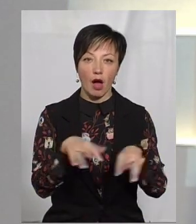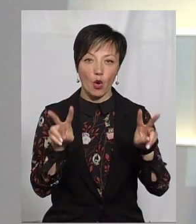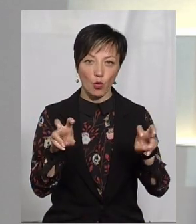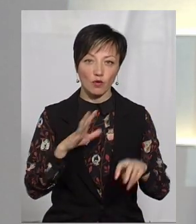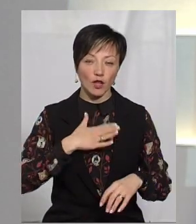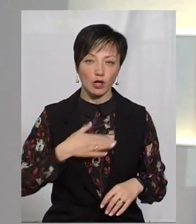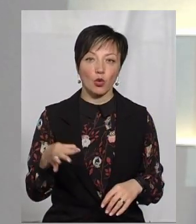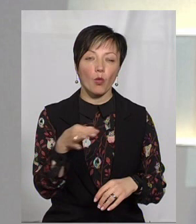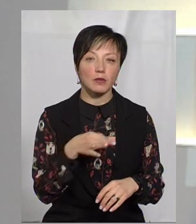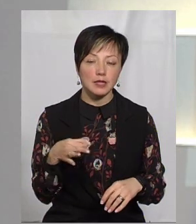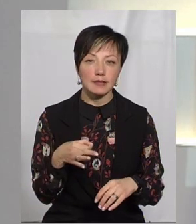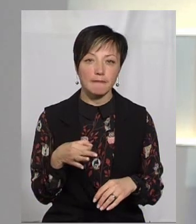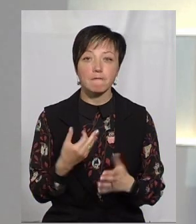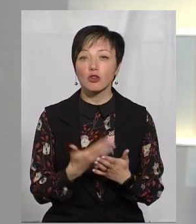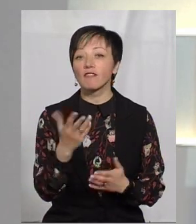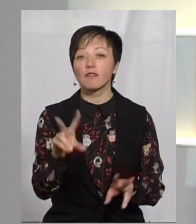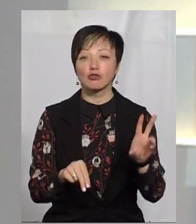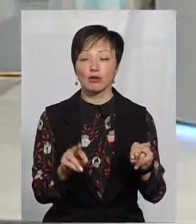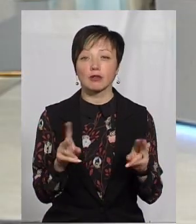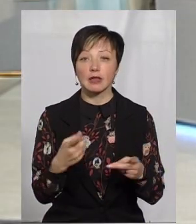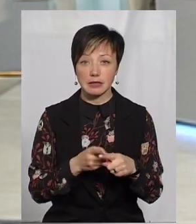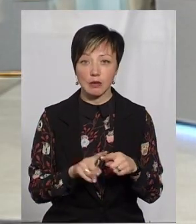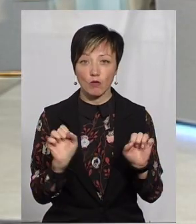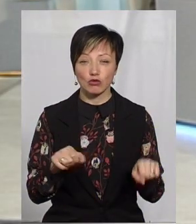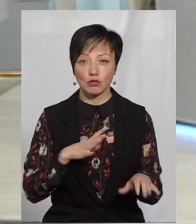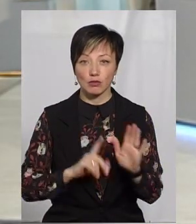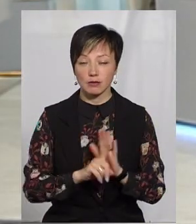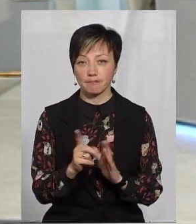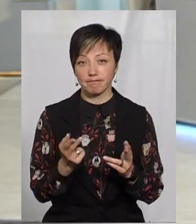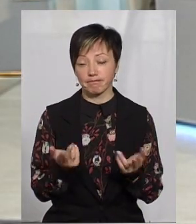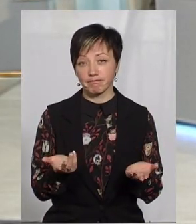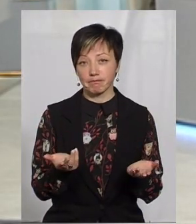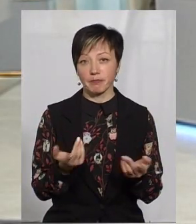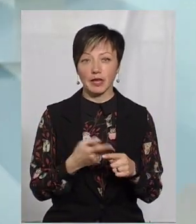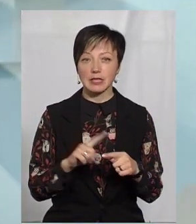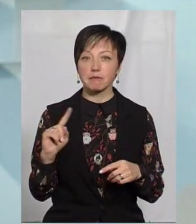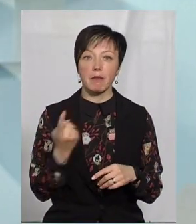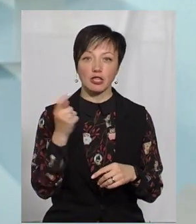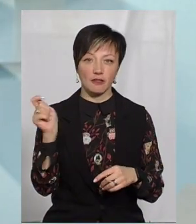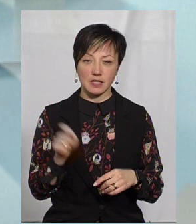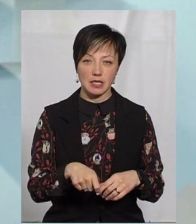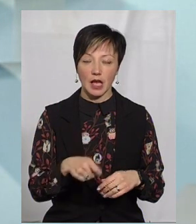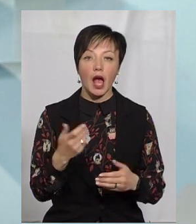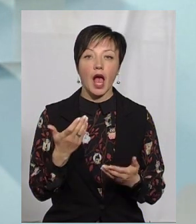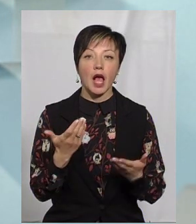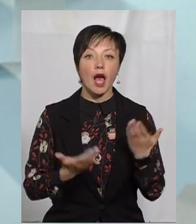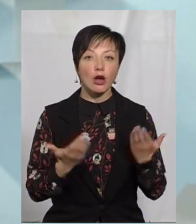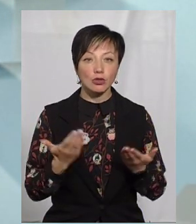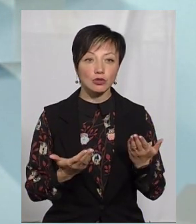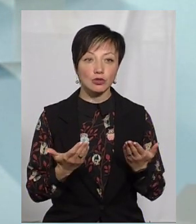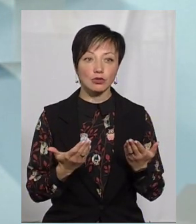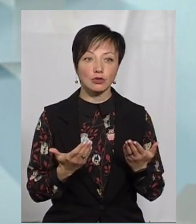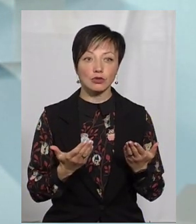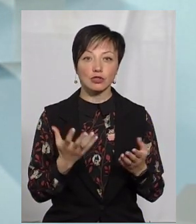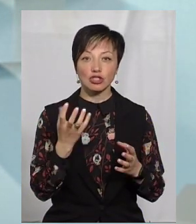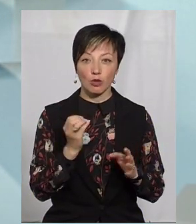області. От як ви вважаєте, чи це може бути початком? Це один з перших візитів. Ну, якщо це буде